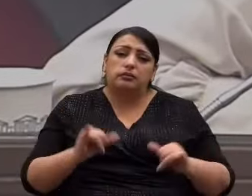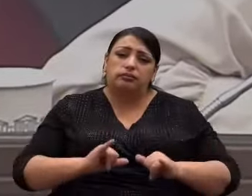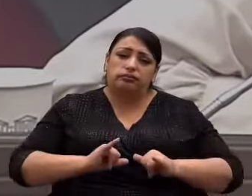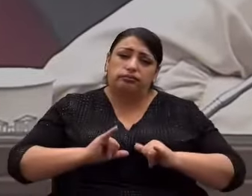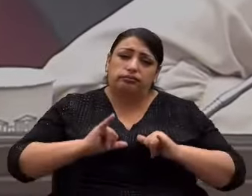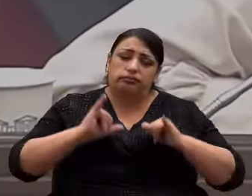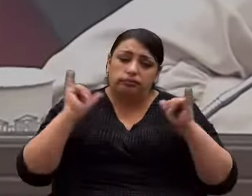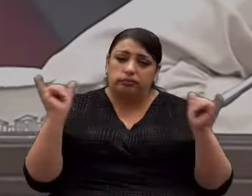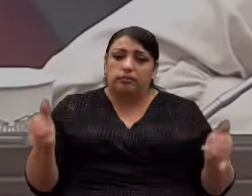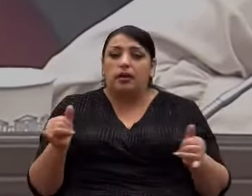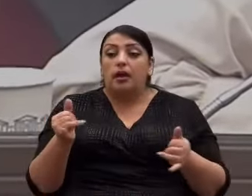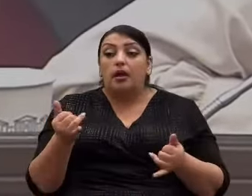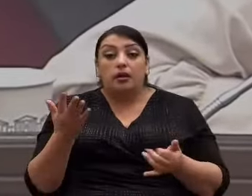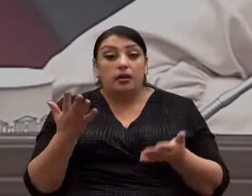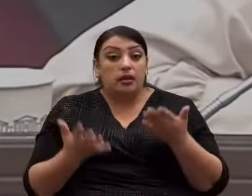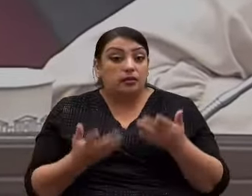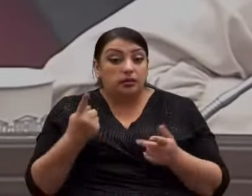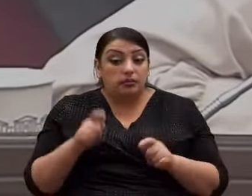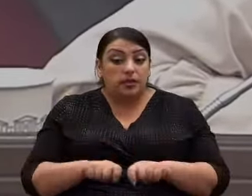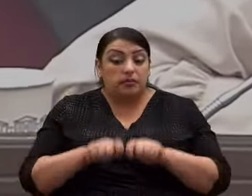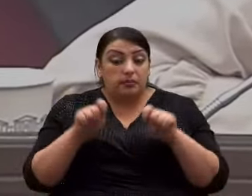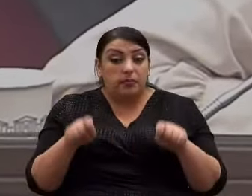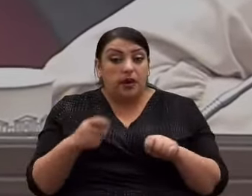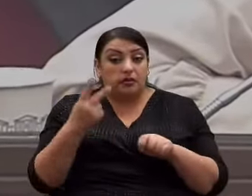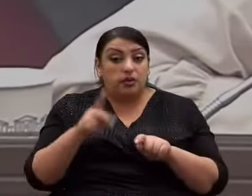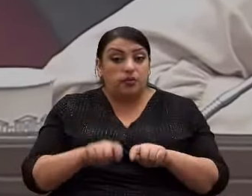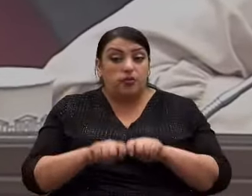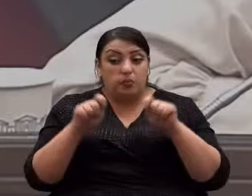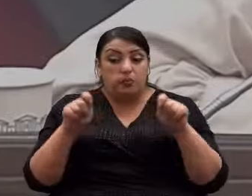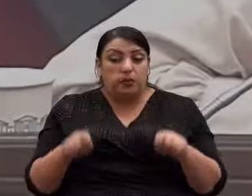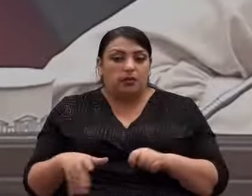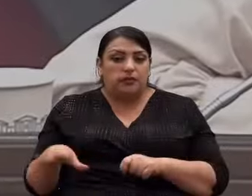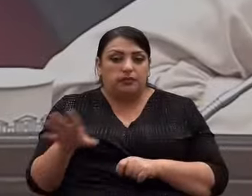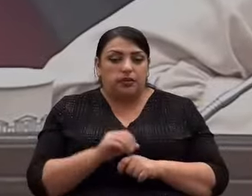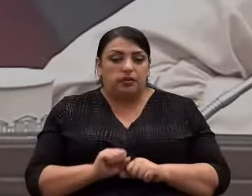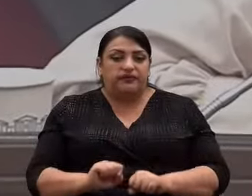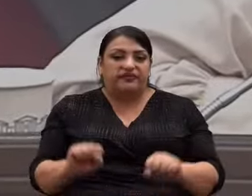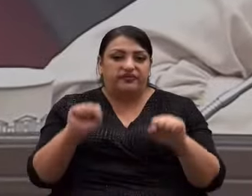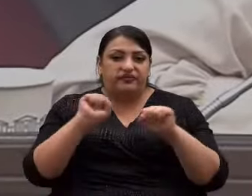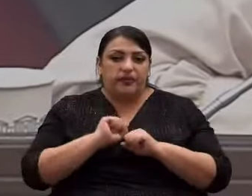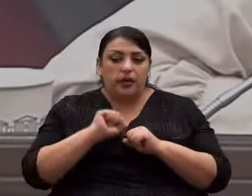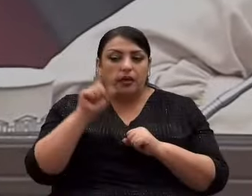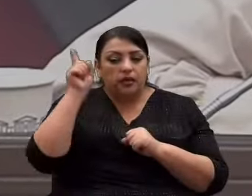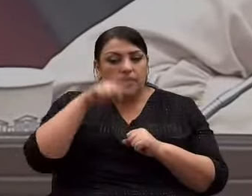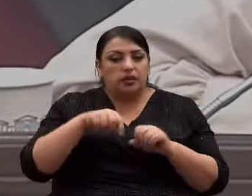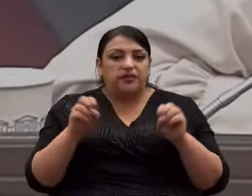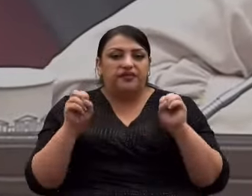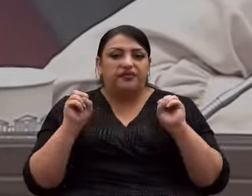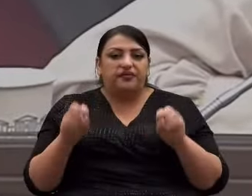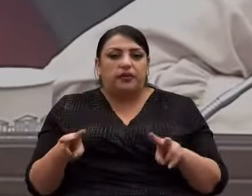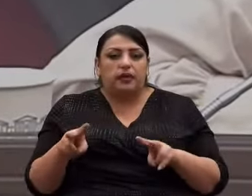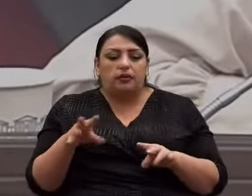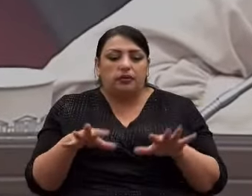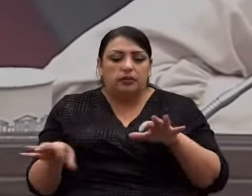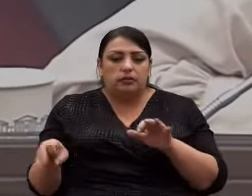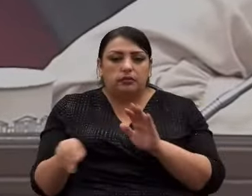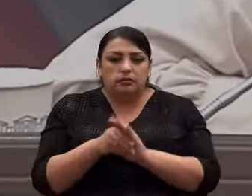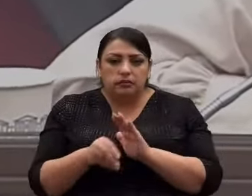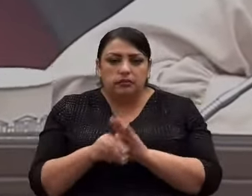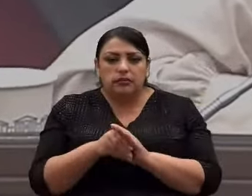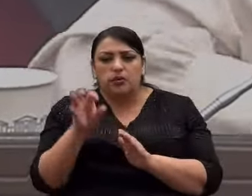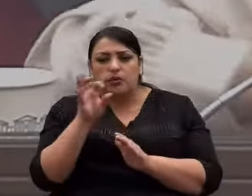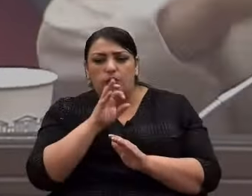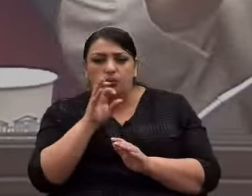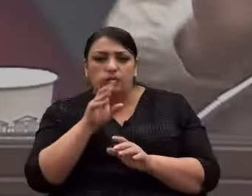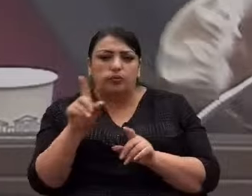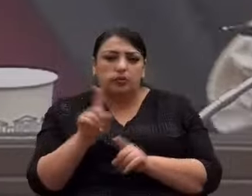մի քանի հանցագործություն բացահայտվի, այդ ժամանակ մարդիկ կհասկանան, որ վտանգավոր է կոռուպցիայի մեջ թաթախվելը։ Իմ